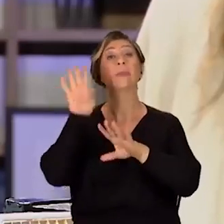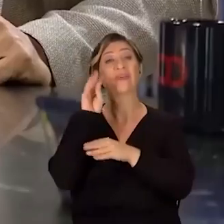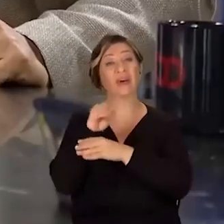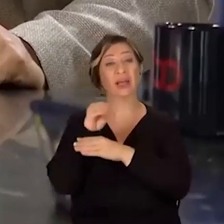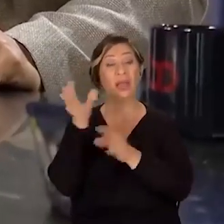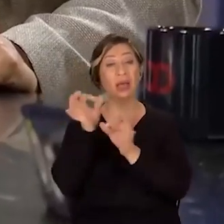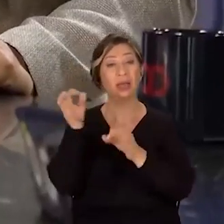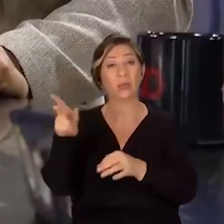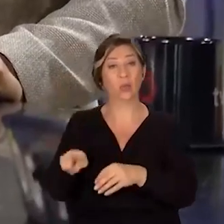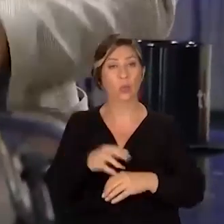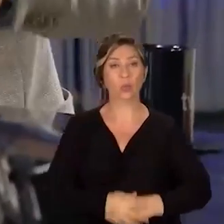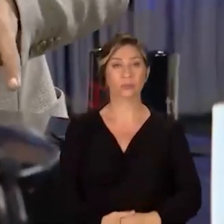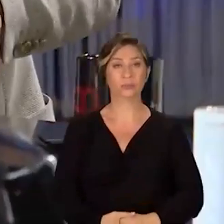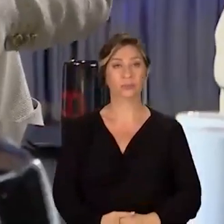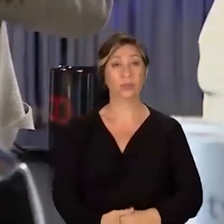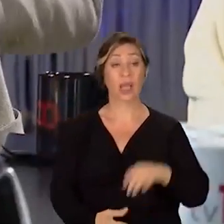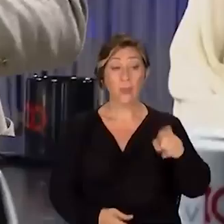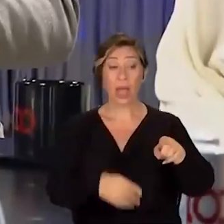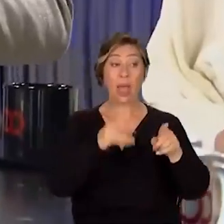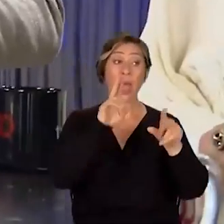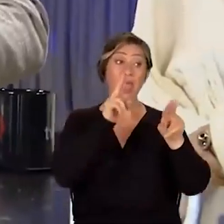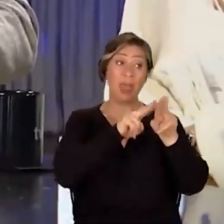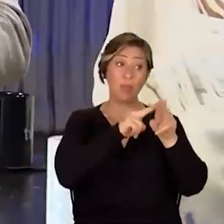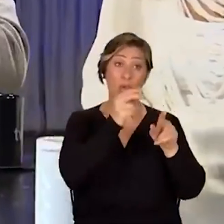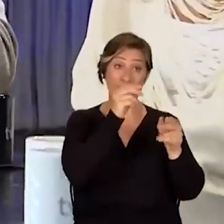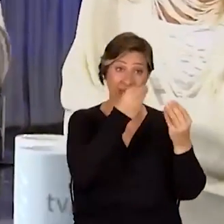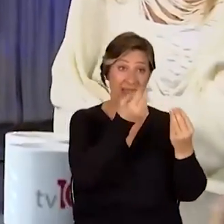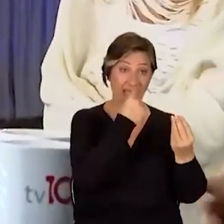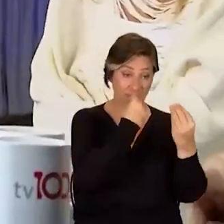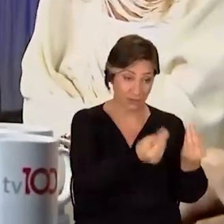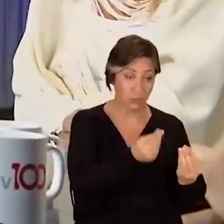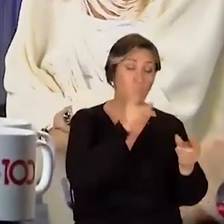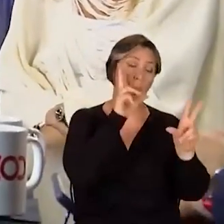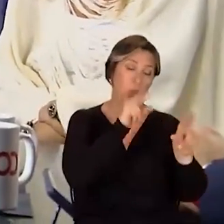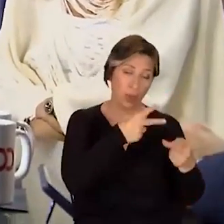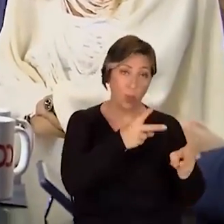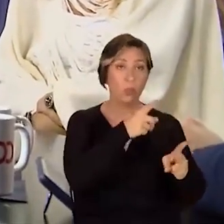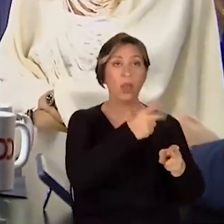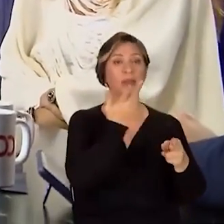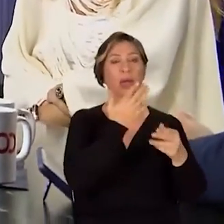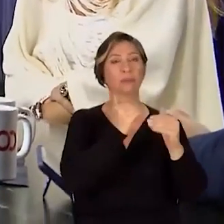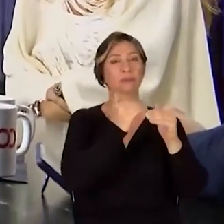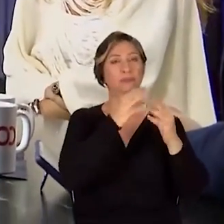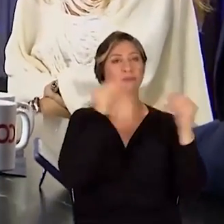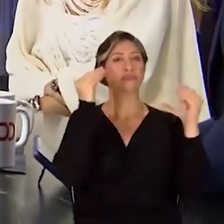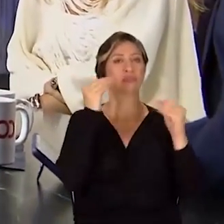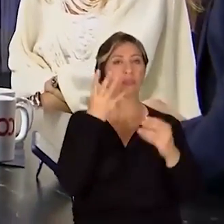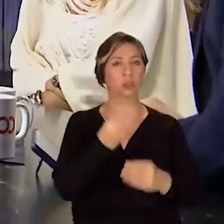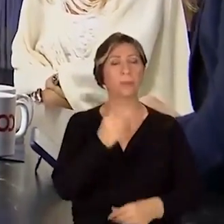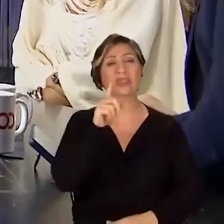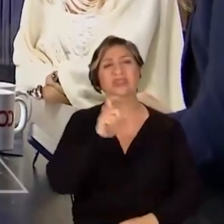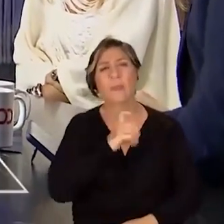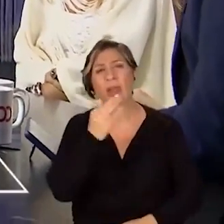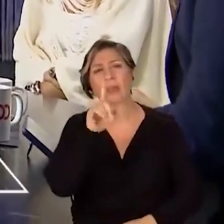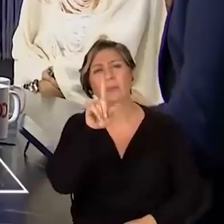fareler daha erken ölüyorlar. Ama bu tarafta kemoterapi alan fareler de daha efektif oluyor. Şimdi bunu... Peki ama şeye cevap alamadım.